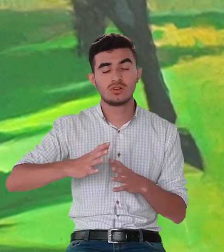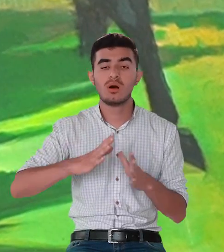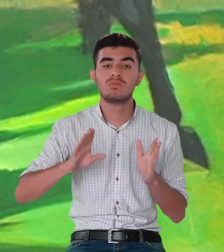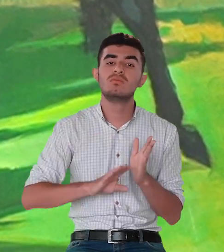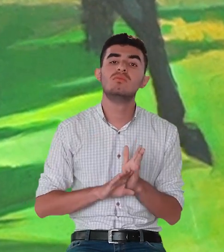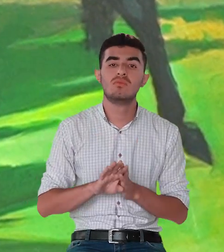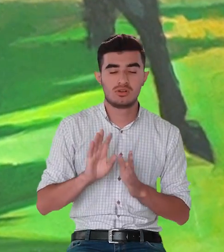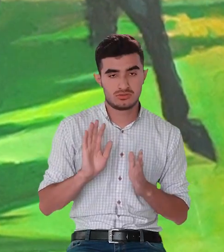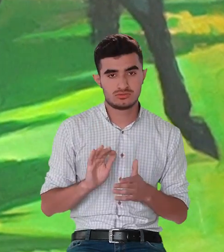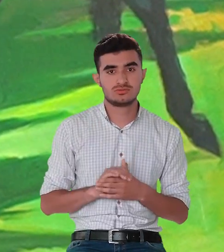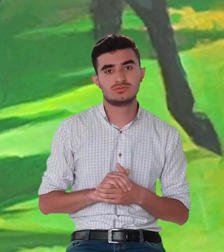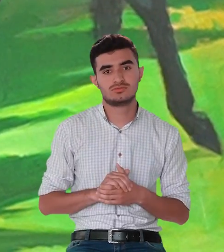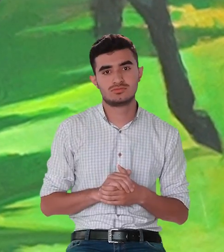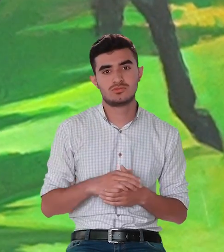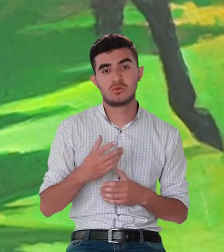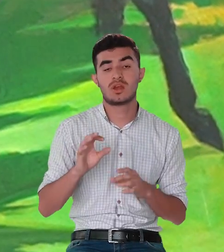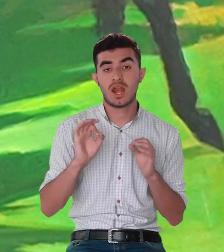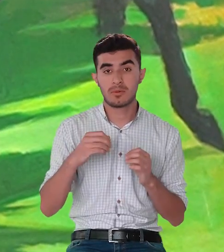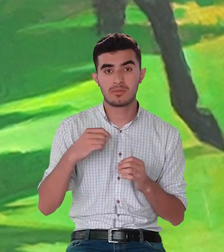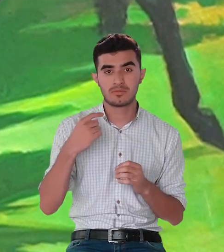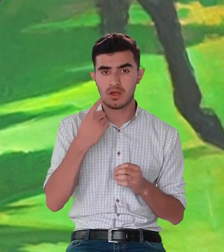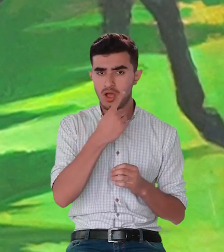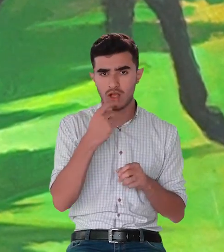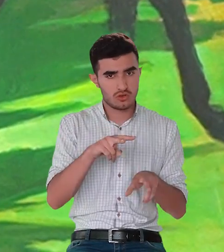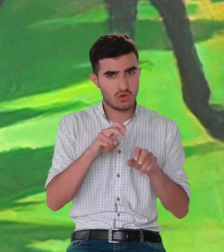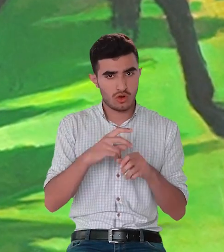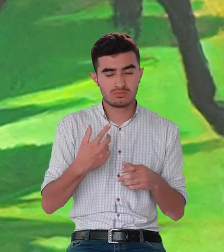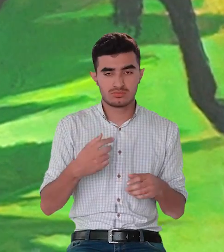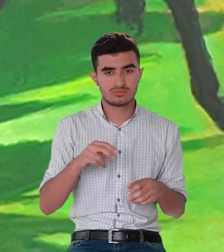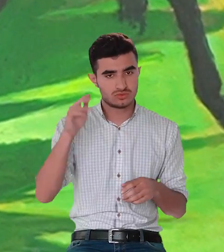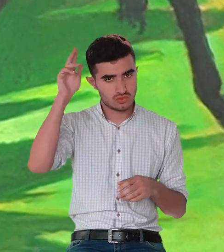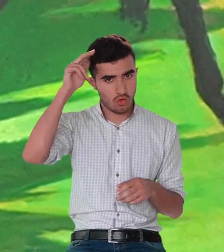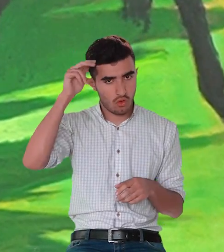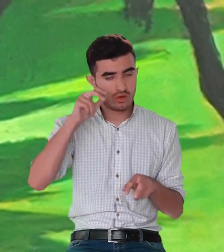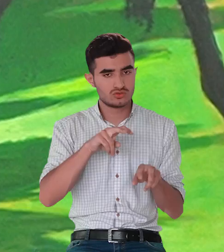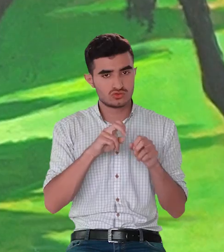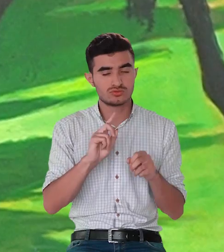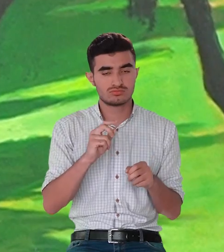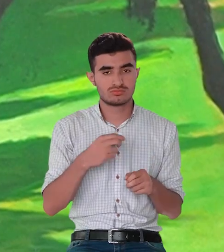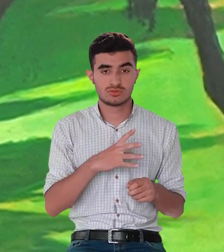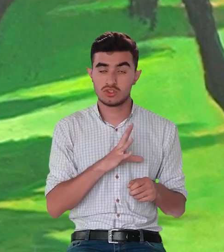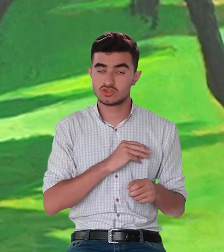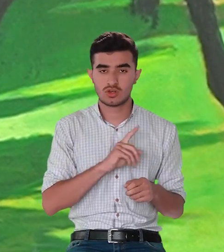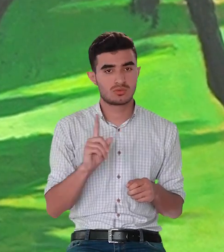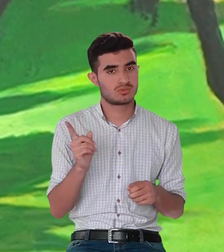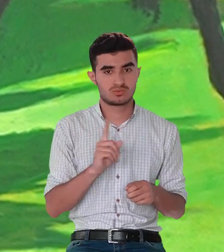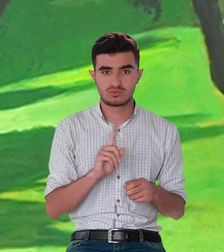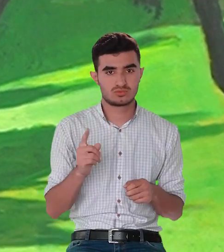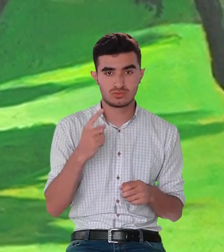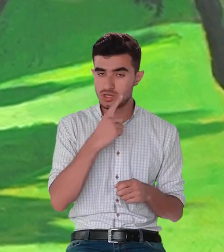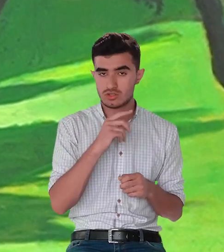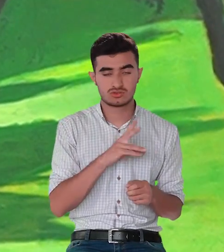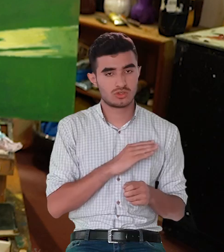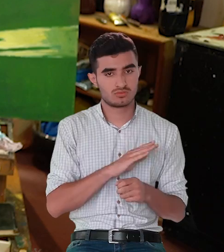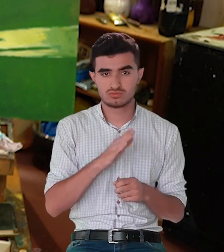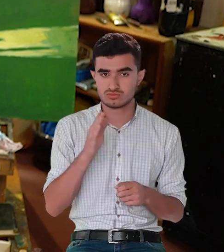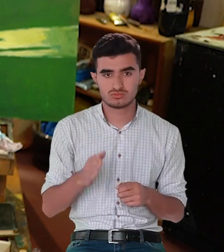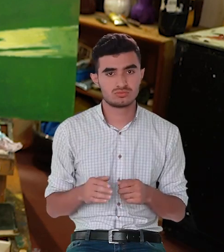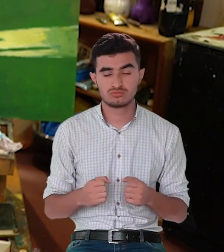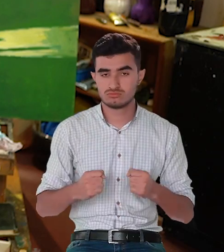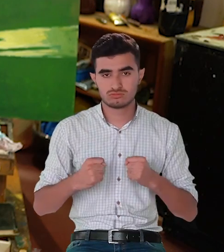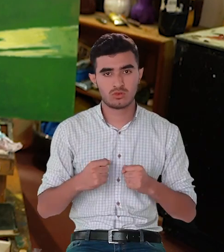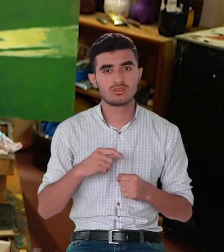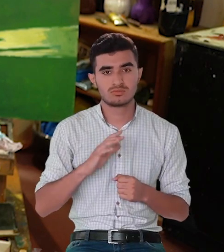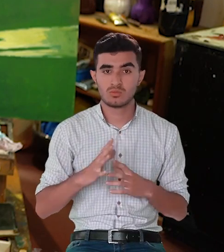نہیں کہتے وہ جب وہ حملہ کرتے ہیں تو وہ اس پہ چارجنگ میں بہت آگے